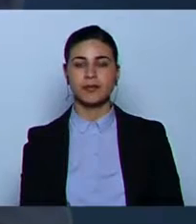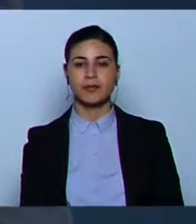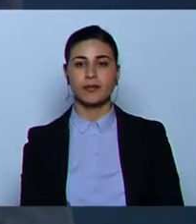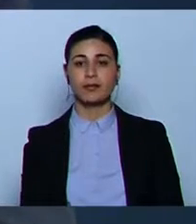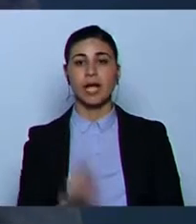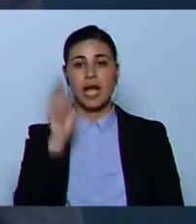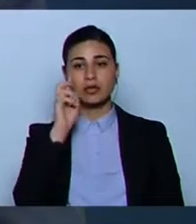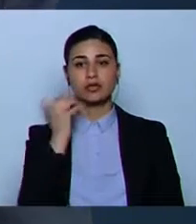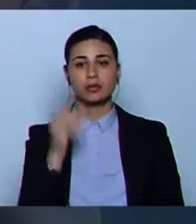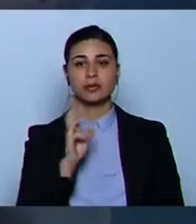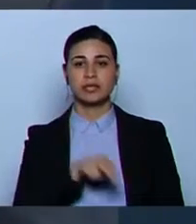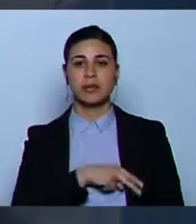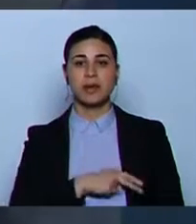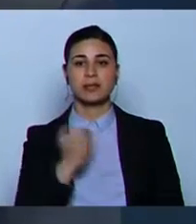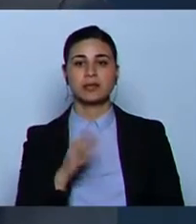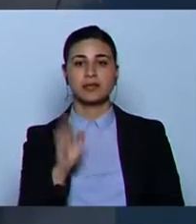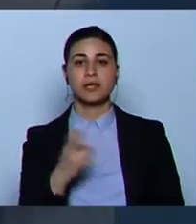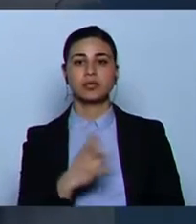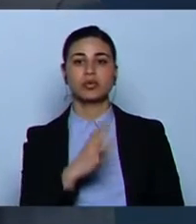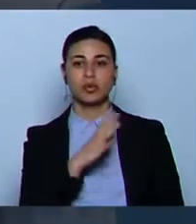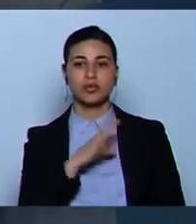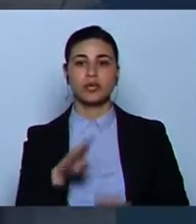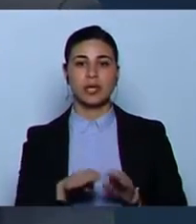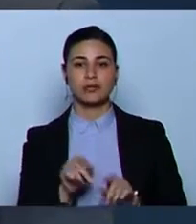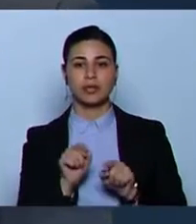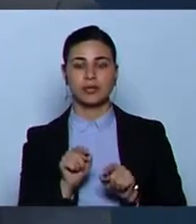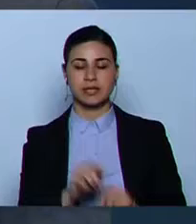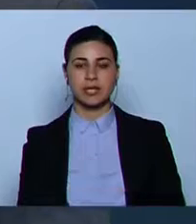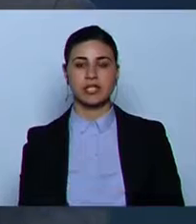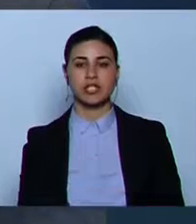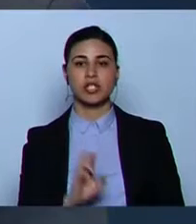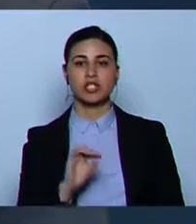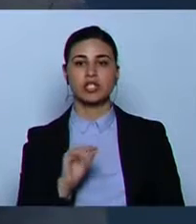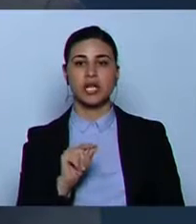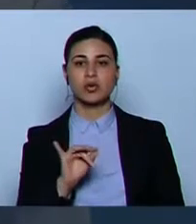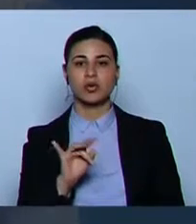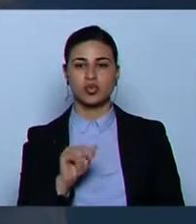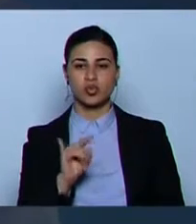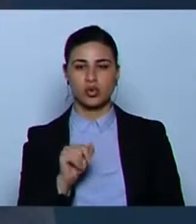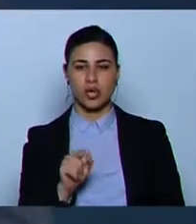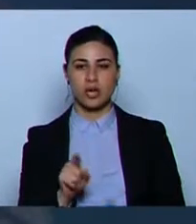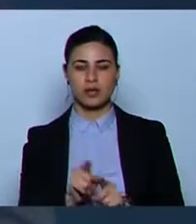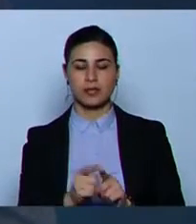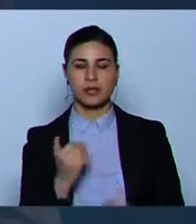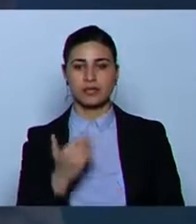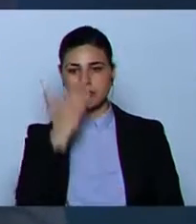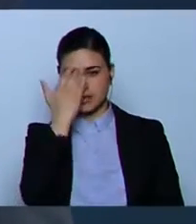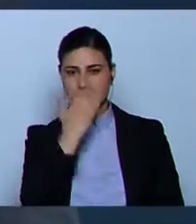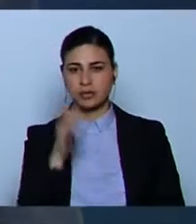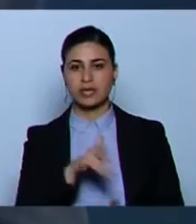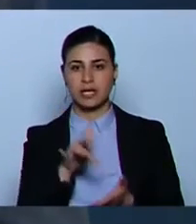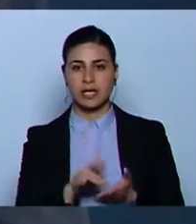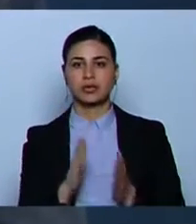და პარლამენტის მიერ და უნდა წასულიყო ნაბიჯები იქითკენ. ჭიათურის საკრებულომ და ჭიათურის საზოგადოებამ